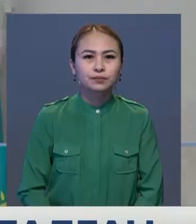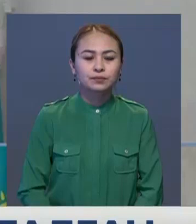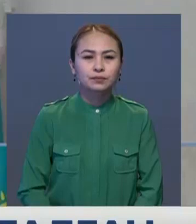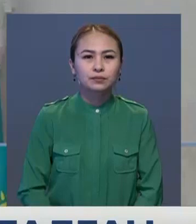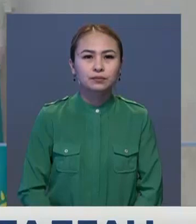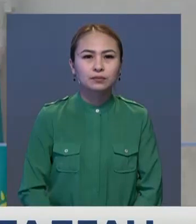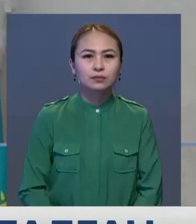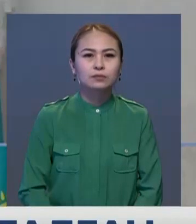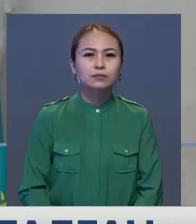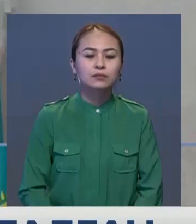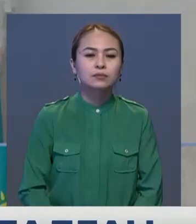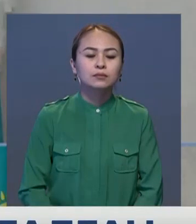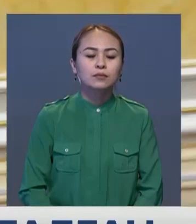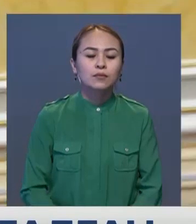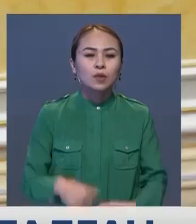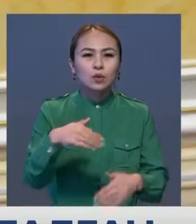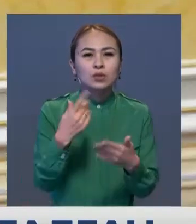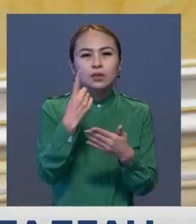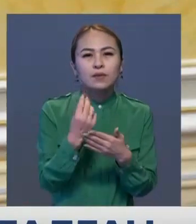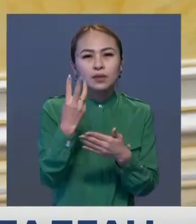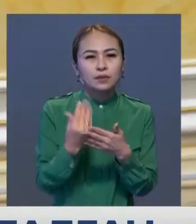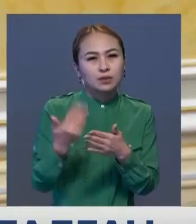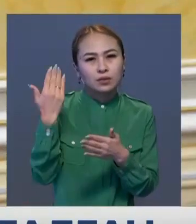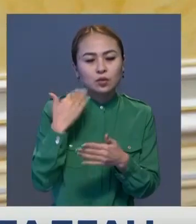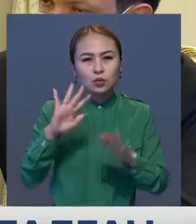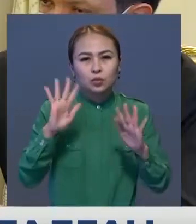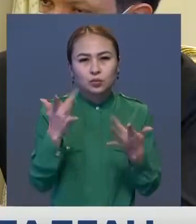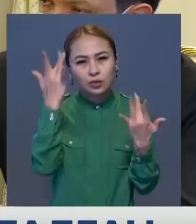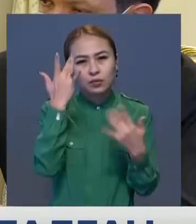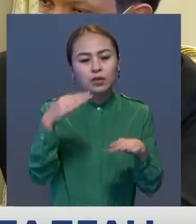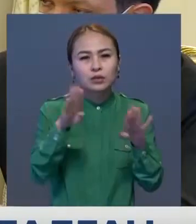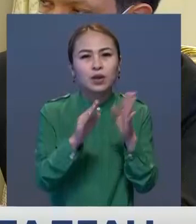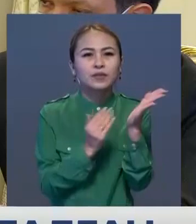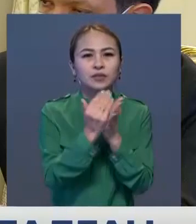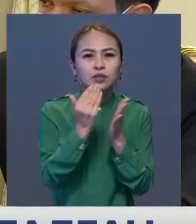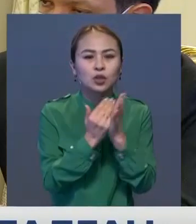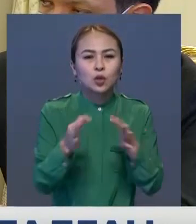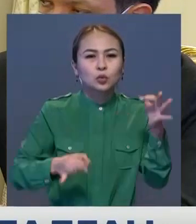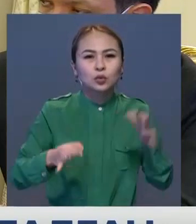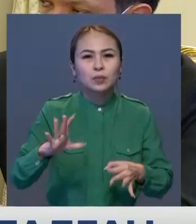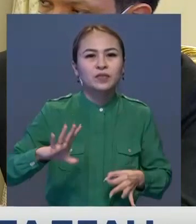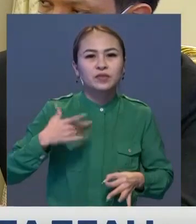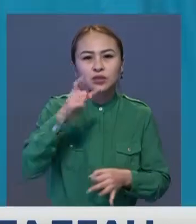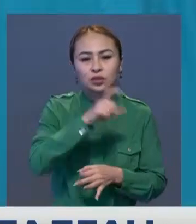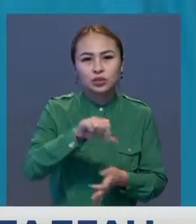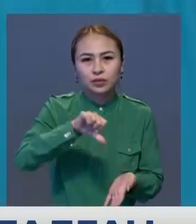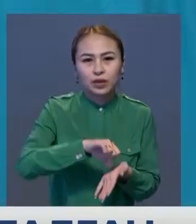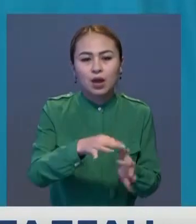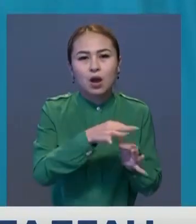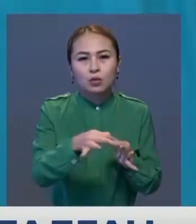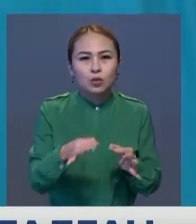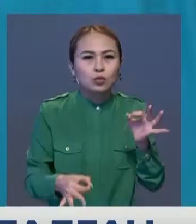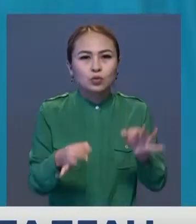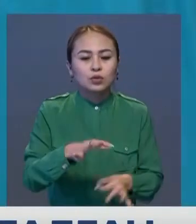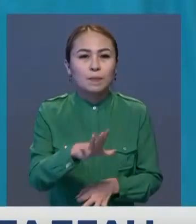Вопиющий случай произошел на днях. Осыдан бірер күн бұрын масқара жағдай болды. Жоғары сот кеңесінің бұрынғы мүшесі, сондай-ақ аудандық соттың